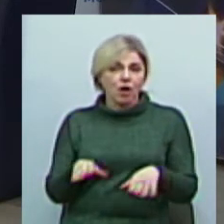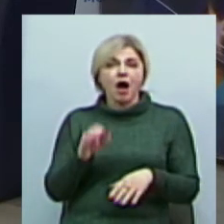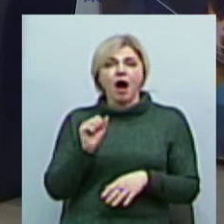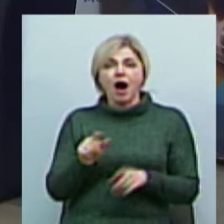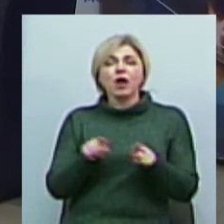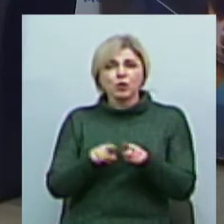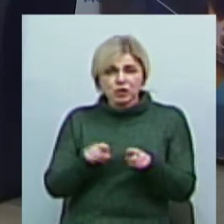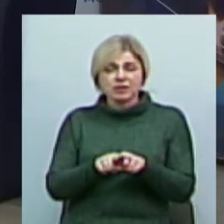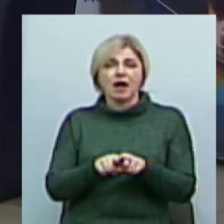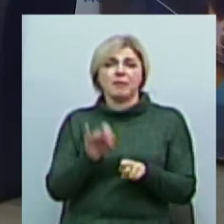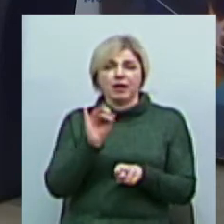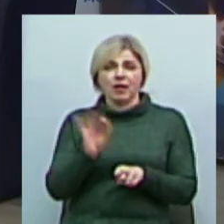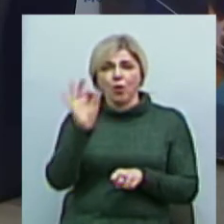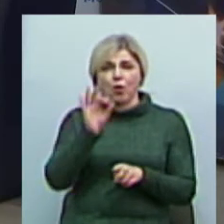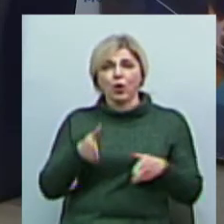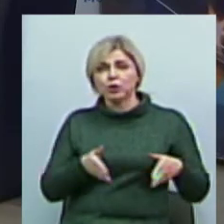дорог.